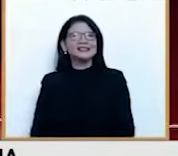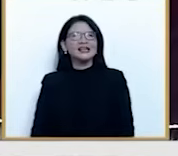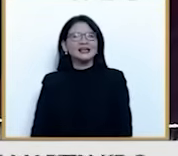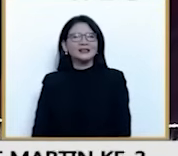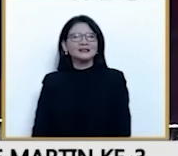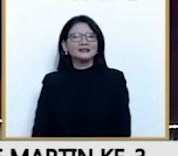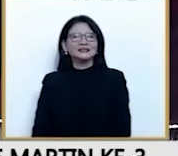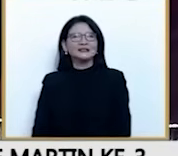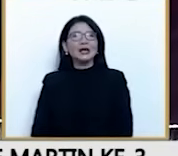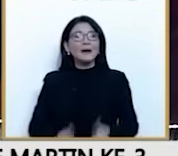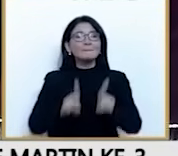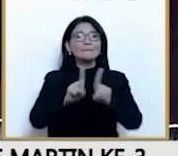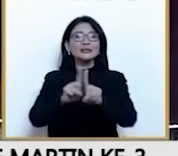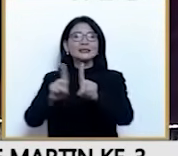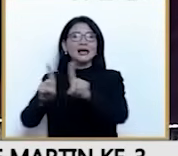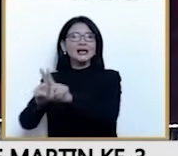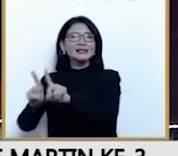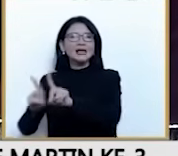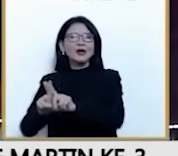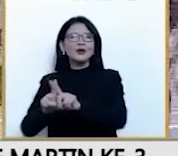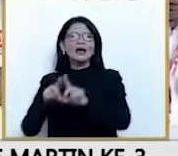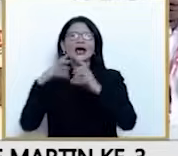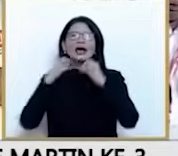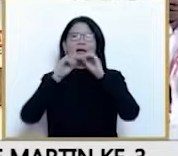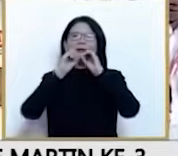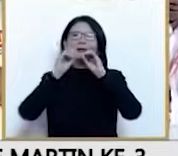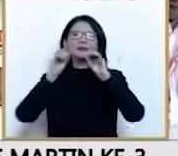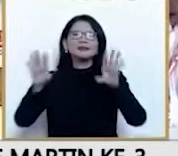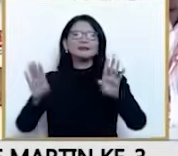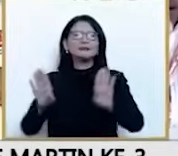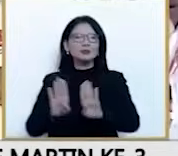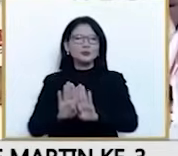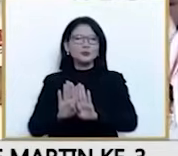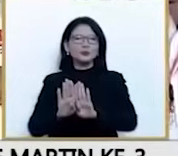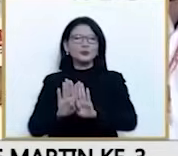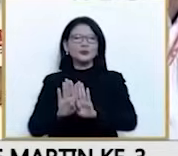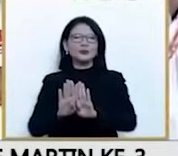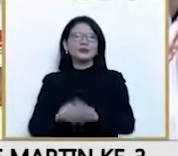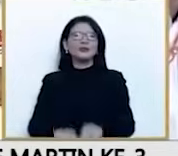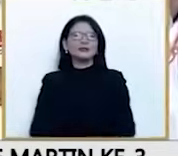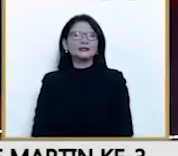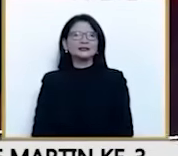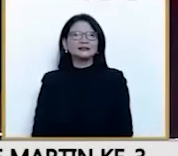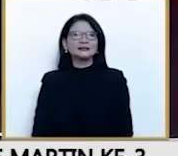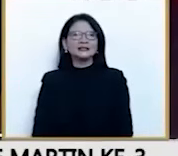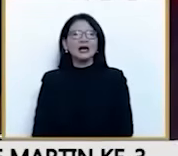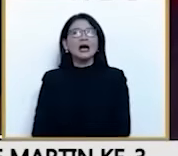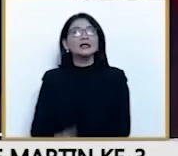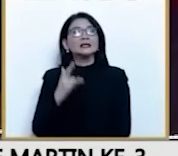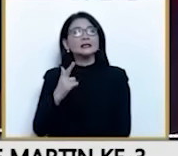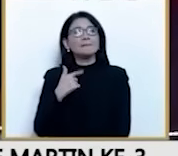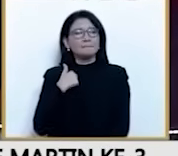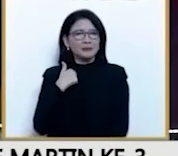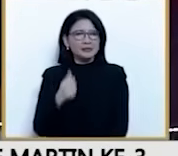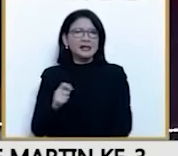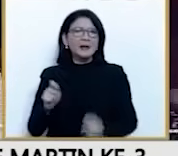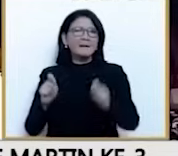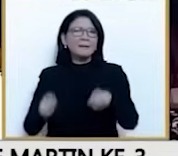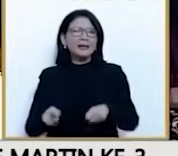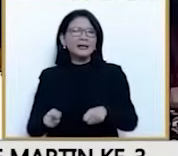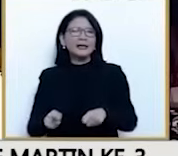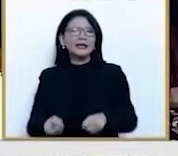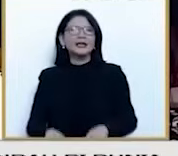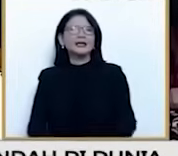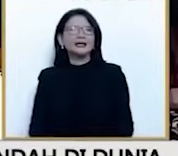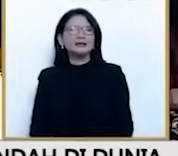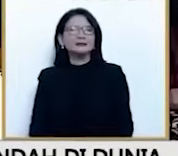nanti para pasangan calon akan menyampaikan pernyataan penutup. Tentunya juga masih bisa menggunakan